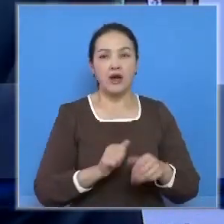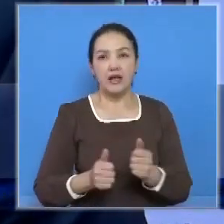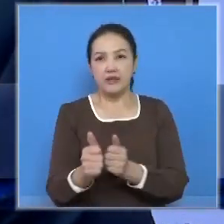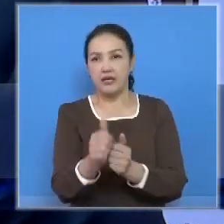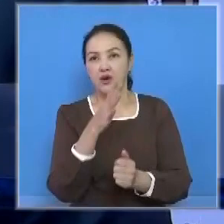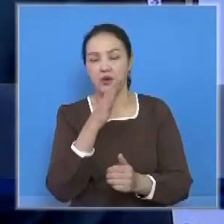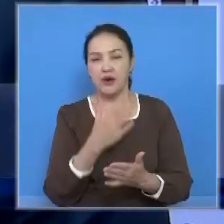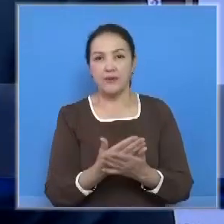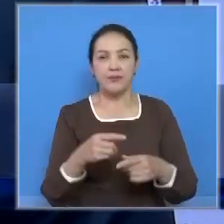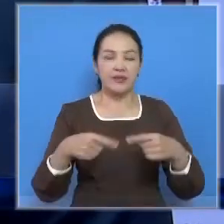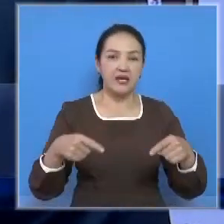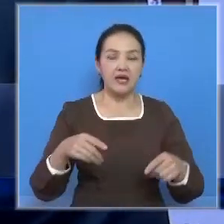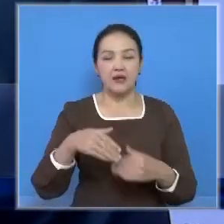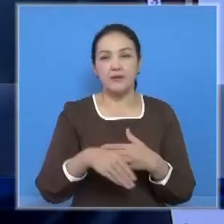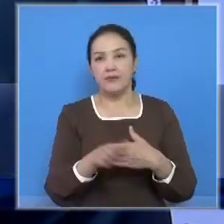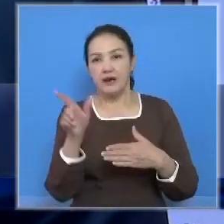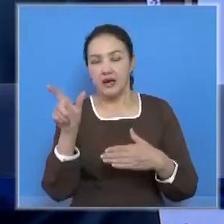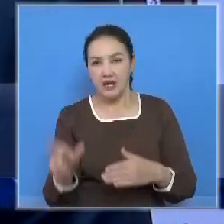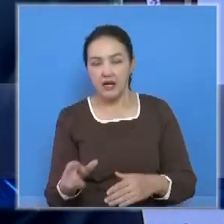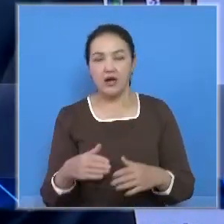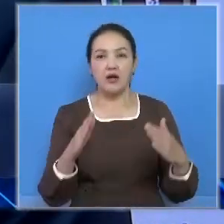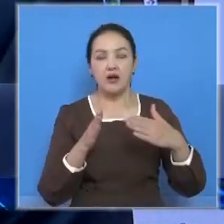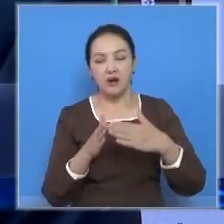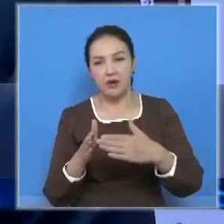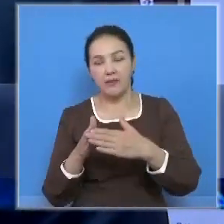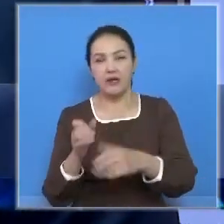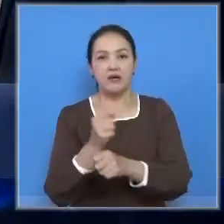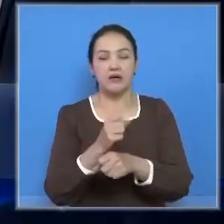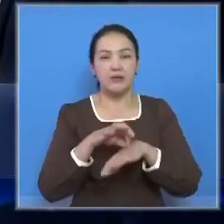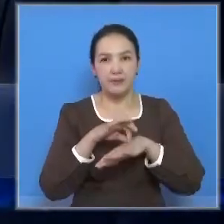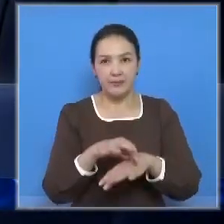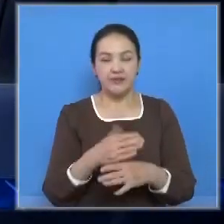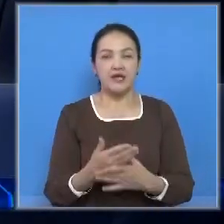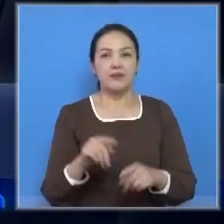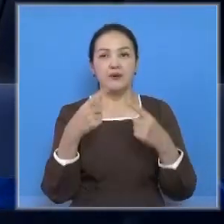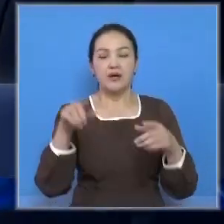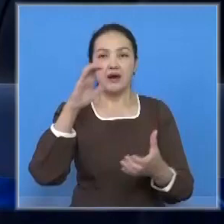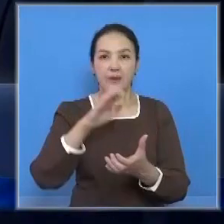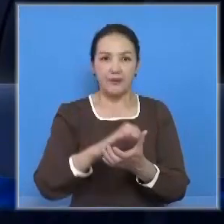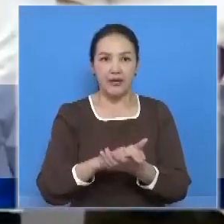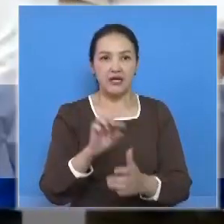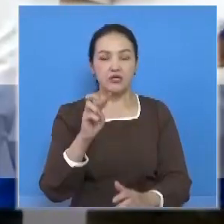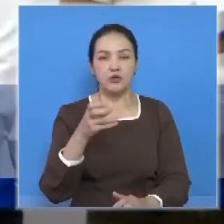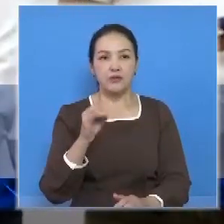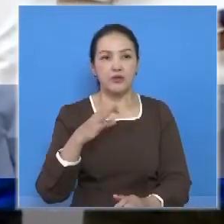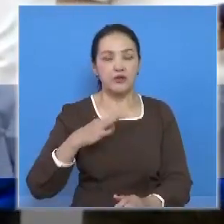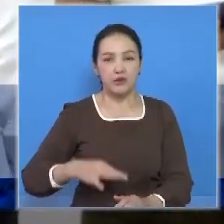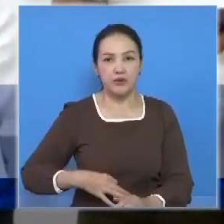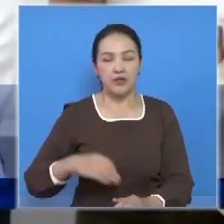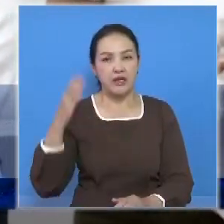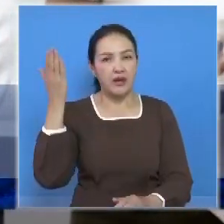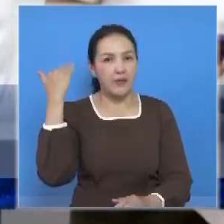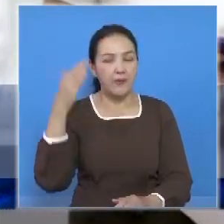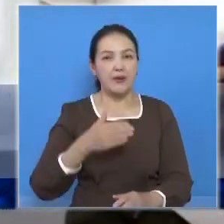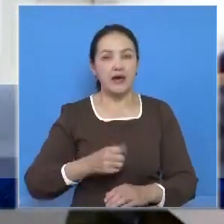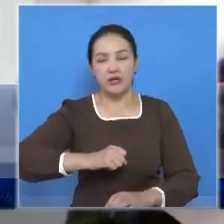да басқа біздің түлектерге де осындай бұрыштар ұйымдастыру жұмыстары жалғасатын болады. Мұражай таныстырылымы барысында Серік Қуандықұлының студент кезінен